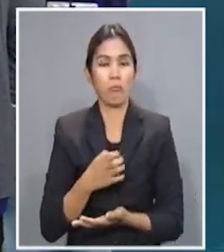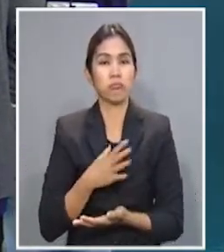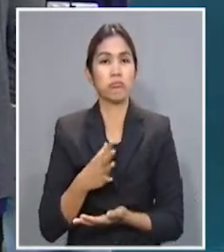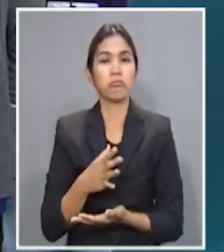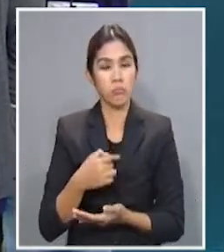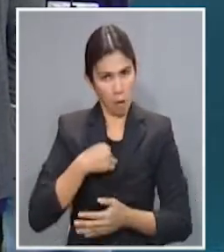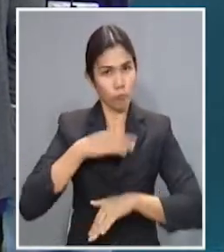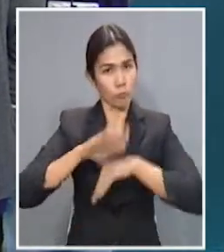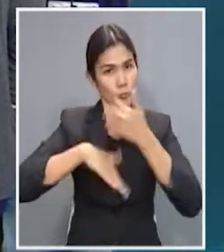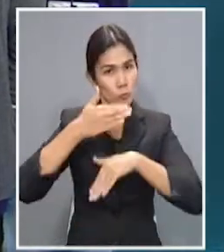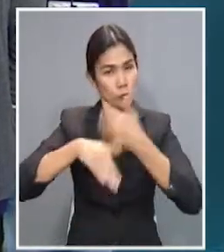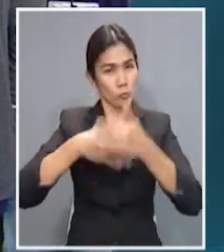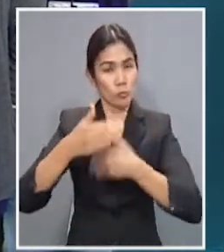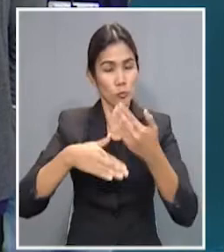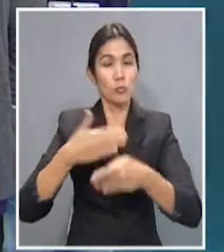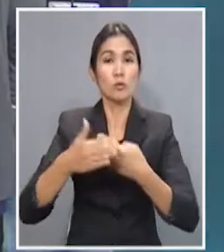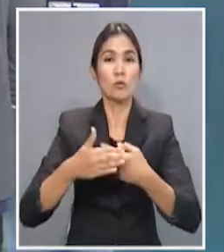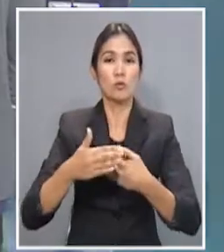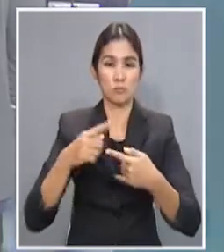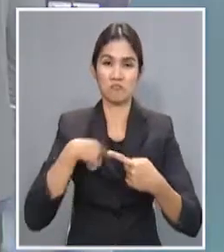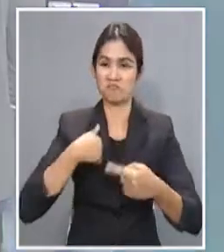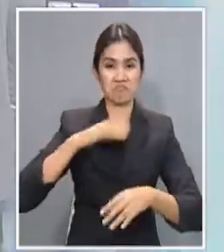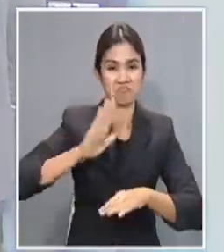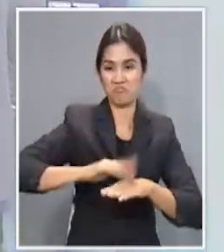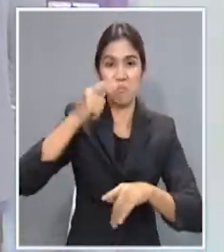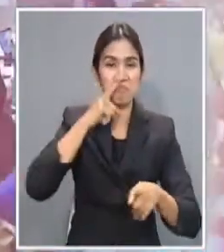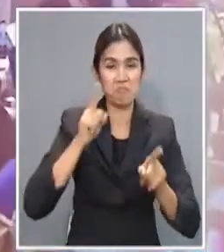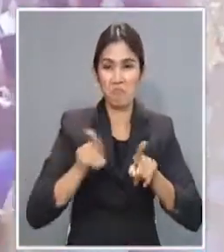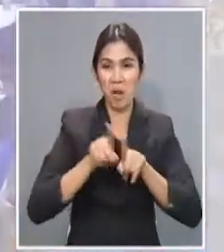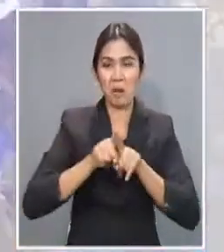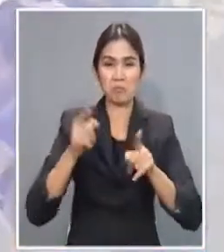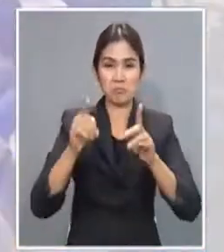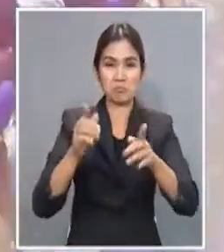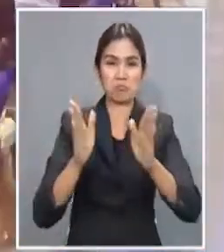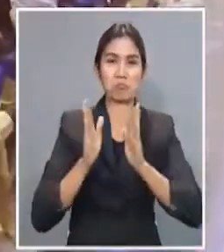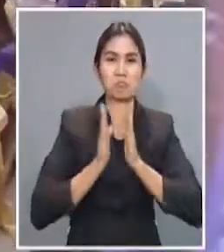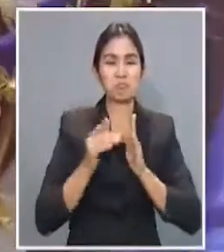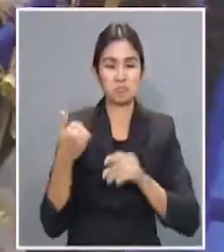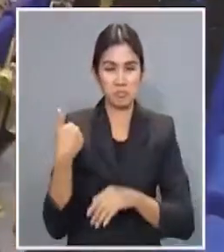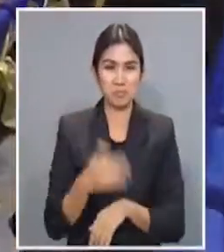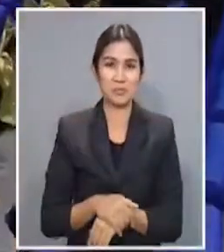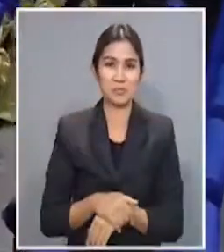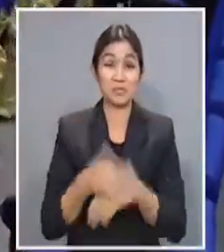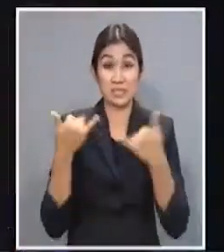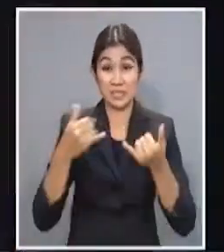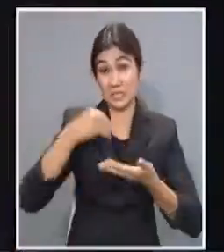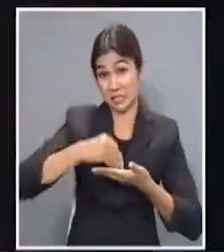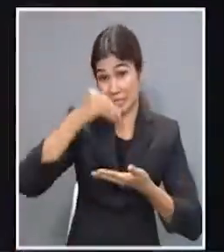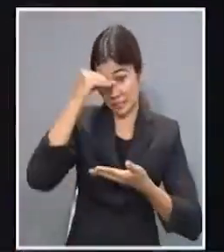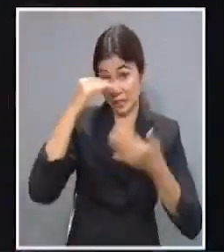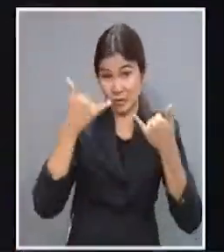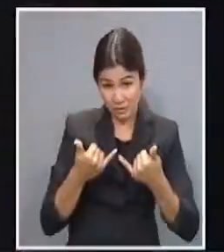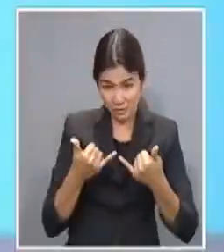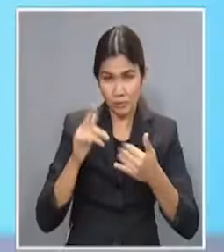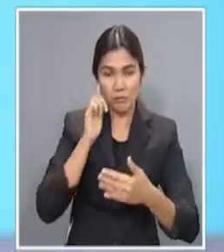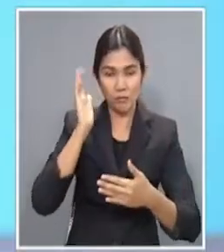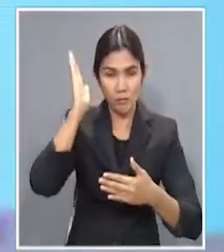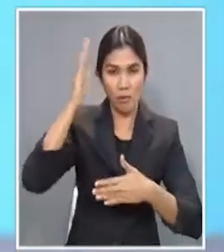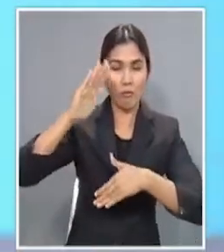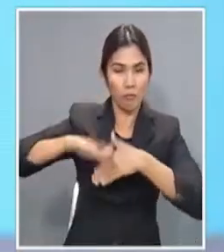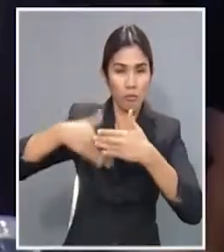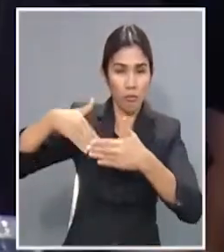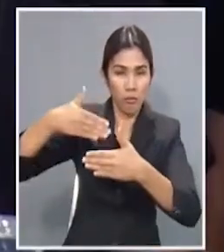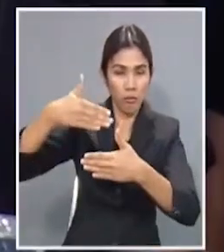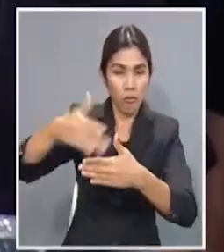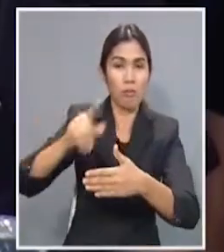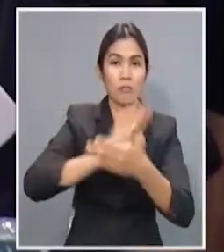ราอยากพัฒนาตัวเองต่อไปเรื่อยๆจนเป็นเก่งเหมือนอย่างพี่ๆเขาครับ นักศึกษาในวันนี้ก็คือกำลังสำคัญในการขับเคลื่อนประเทศไท